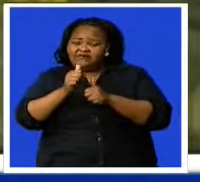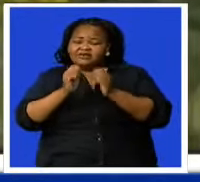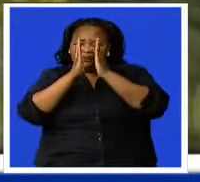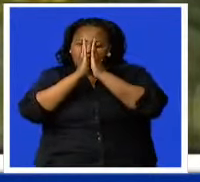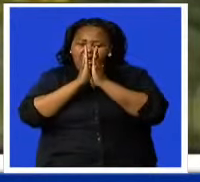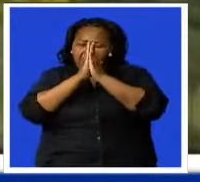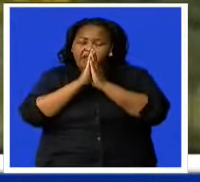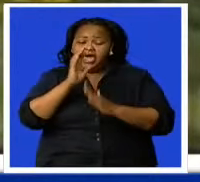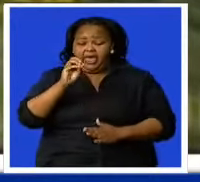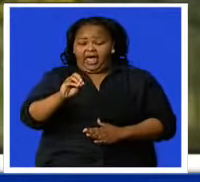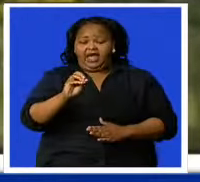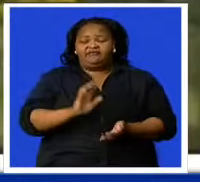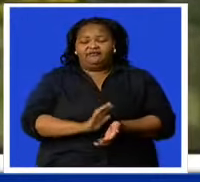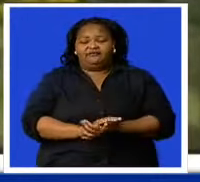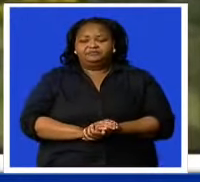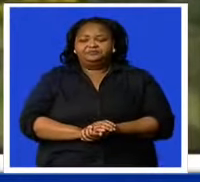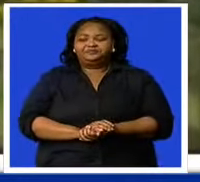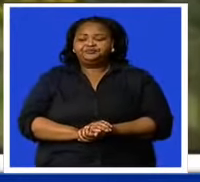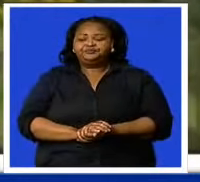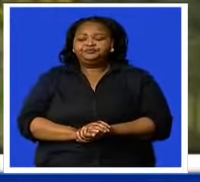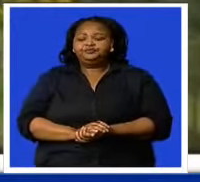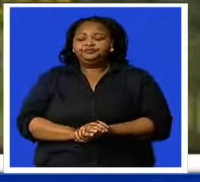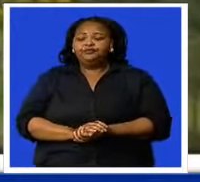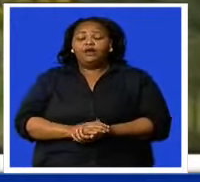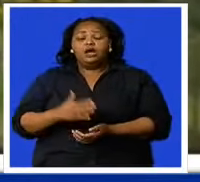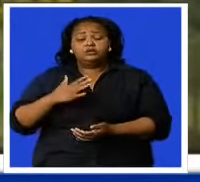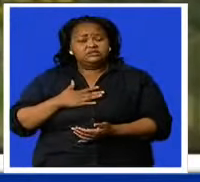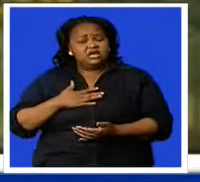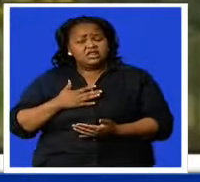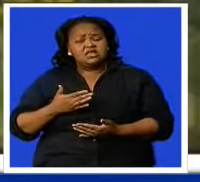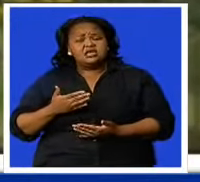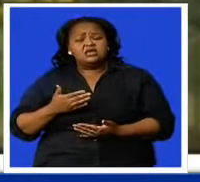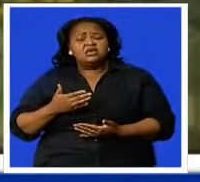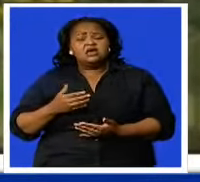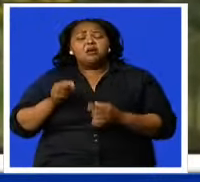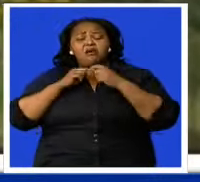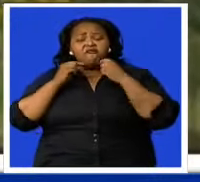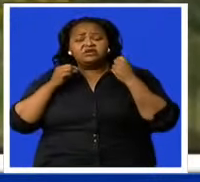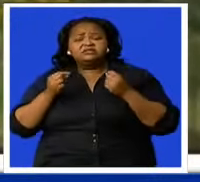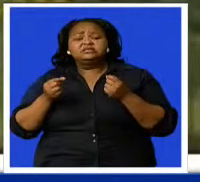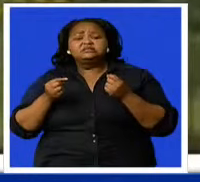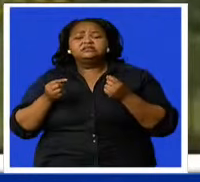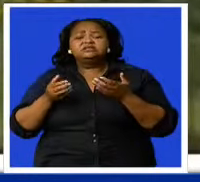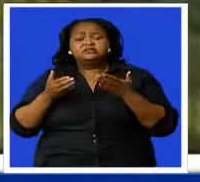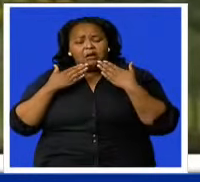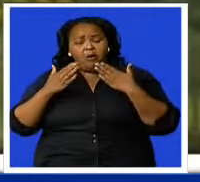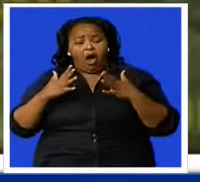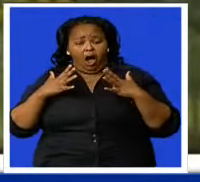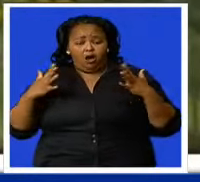ka basically kakhulu kakhulu sibafundisi lokuthi you know siyakholwa ukuthi uNkulunkulu umthandazi lo wendiwe lapha